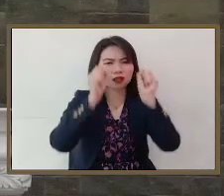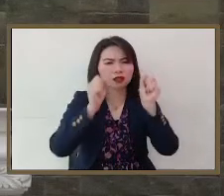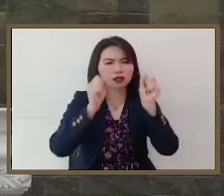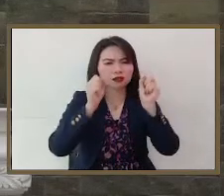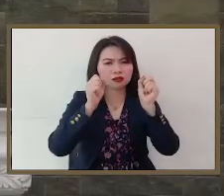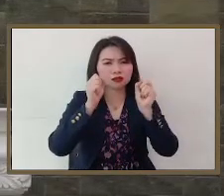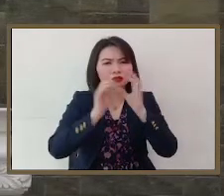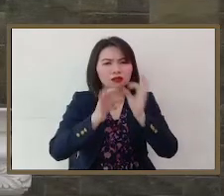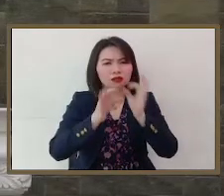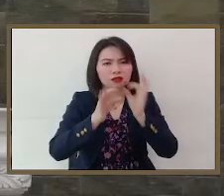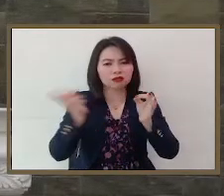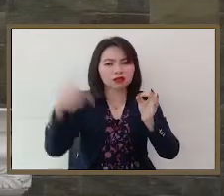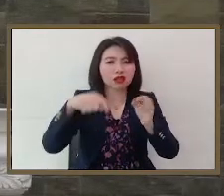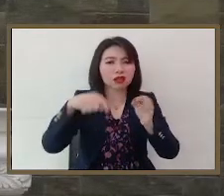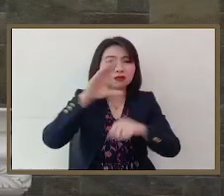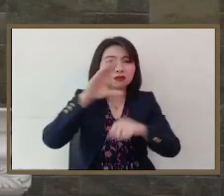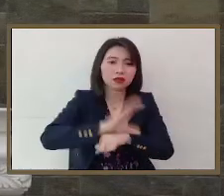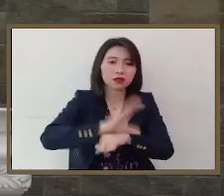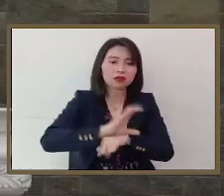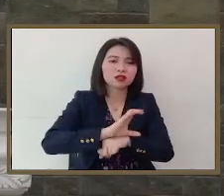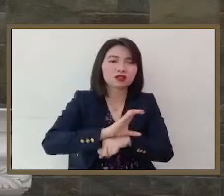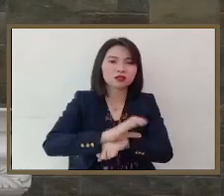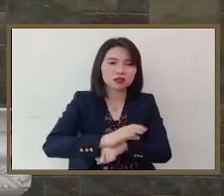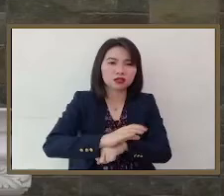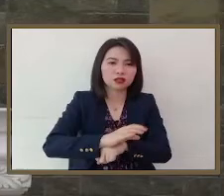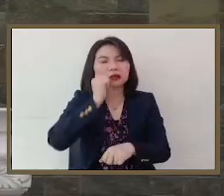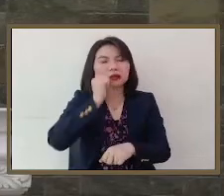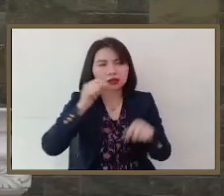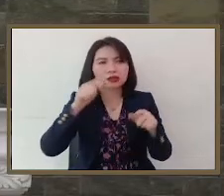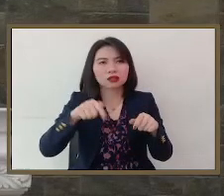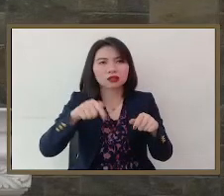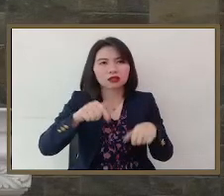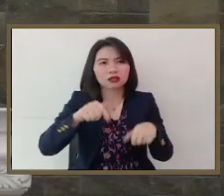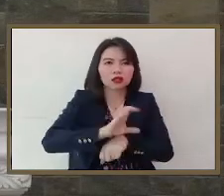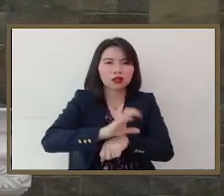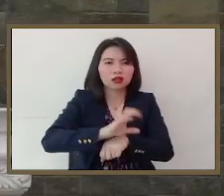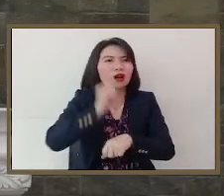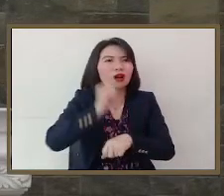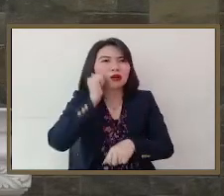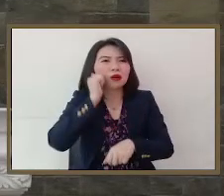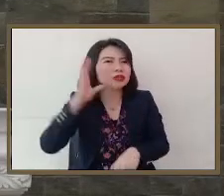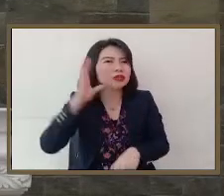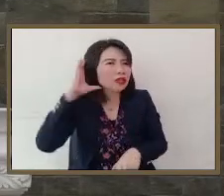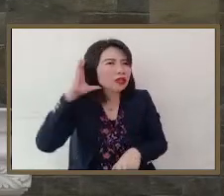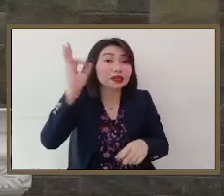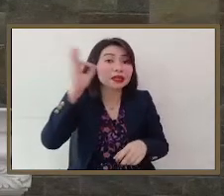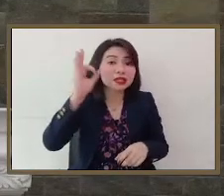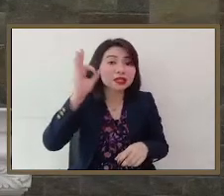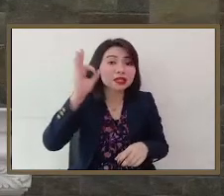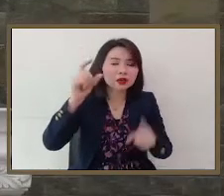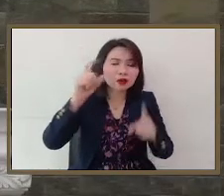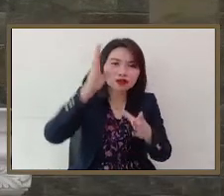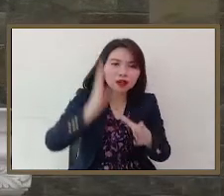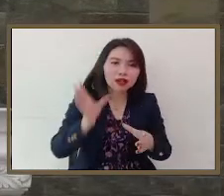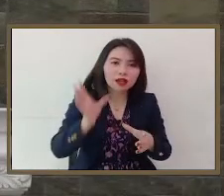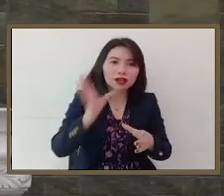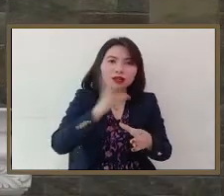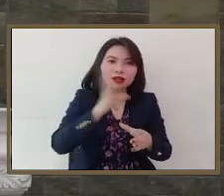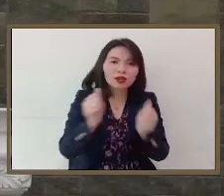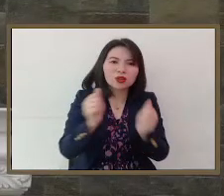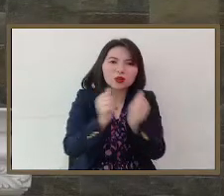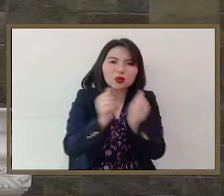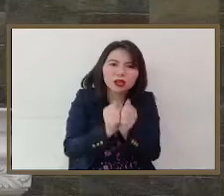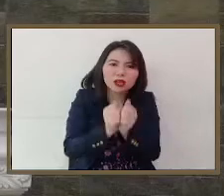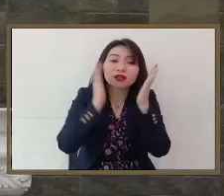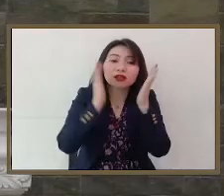tayo sa church, naparito na tayo sa simbahan, narinig na natin ang salita ng Diyos, nakasama na natin ang lingkod ng